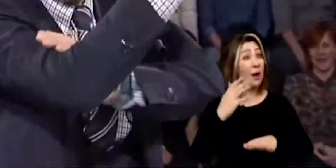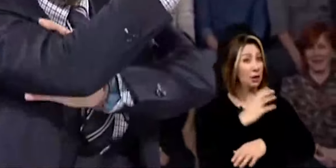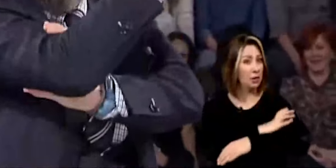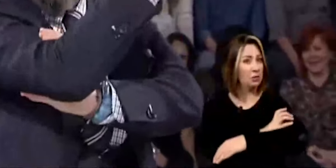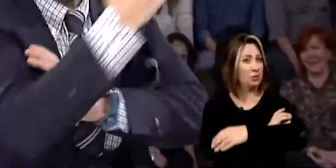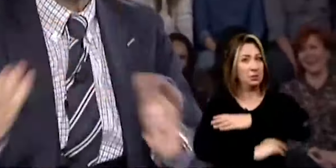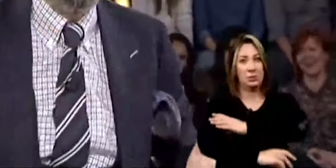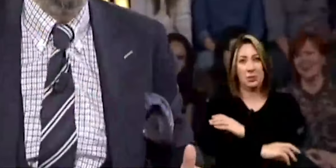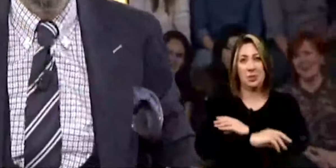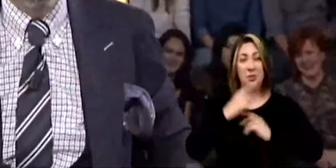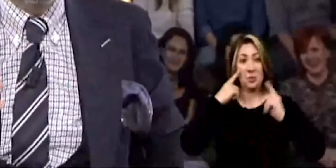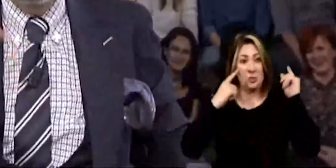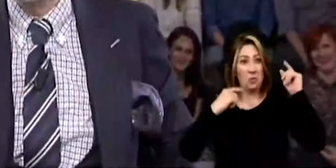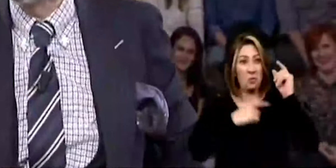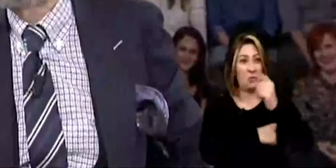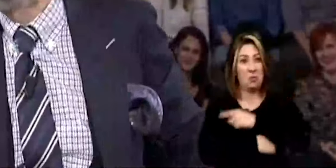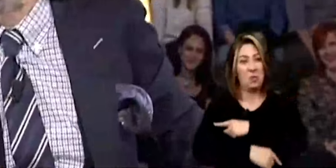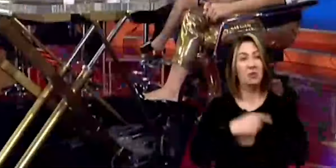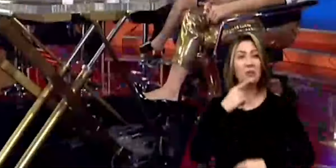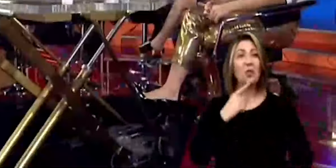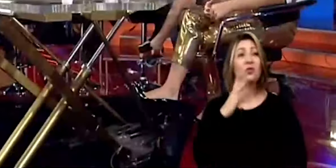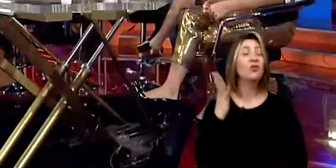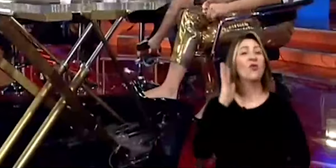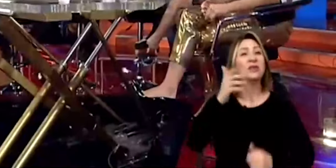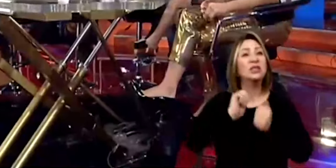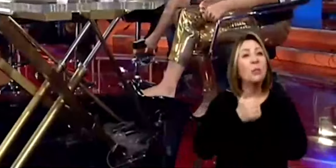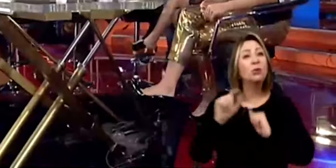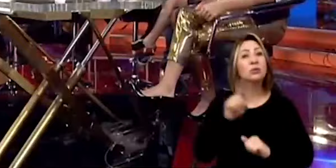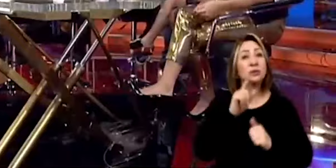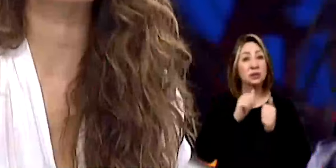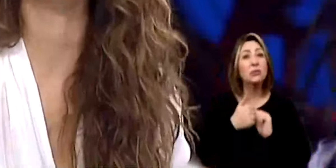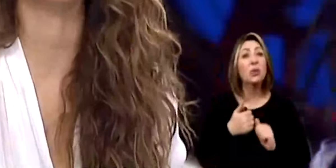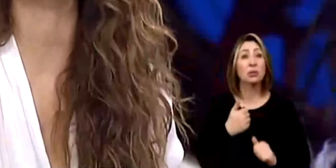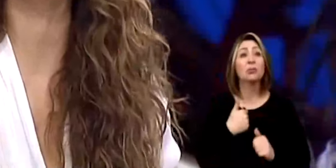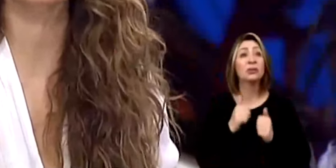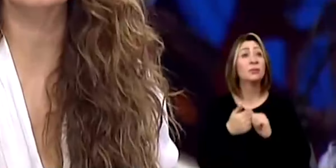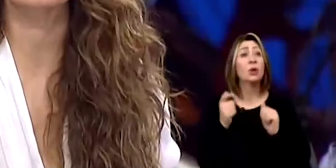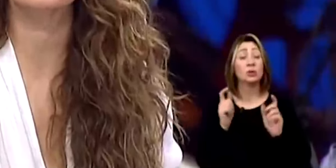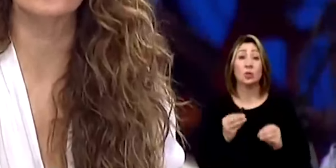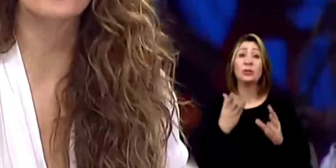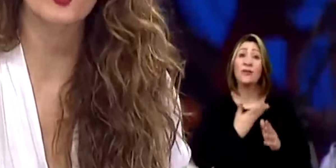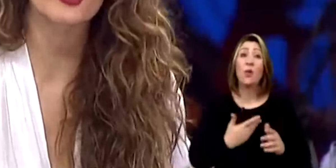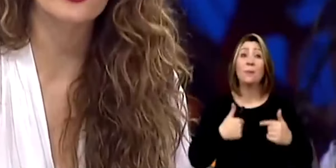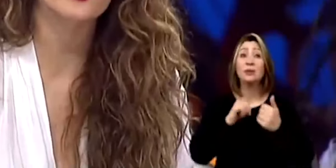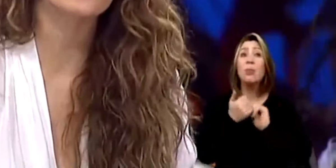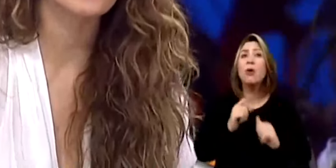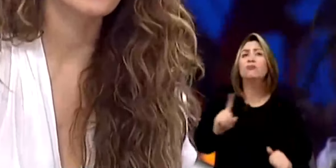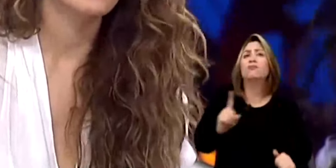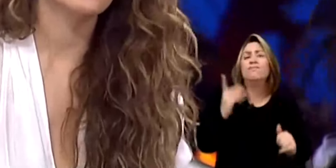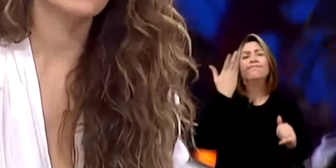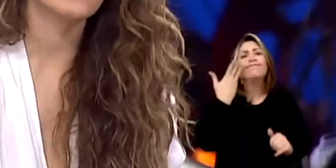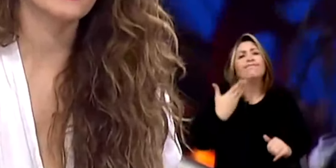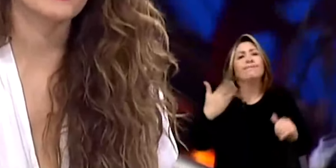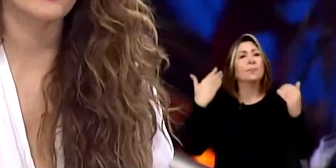kasları gördün mü yavrum bak falan diye böyle. Evet çünkü kadınlar çok fazla spor yapıyorlar. Sen spor yapıyor ben musun? Ben spor yapmayı çok seviyorum. Çok spor yapıyorum.